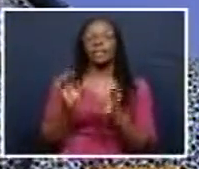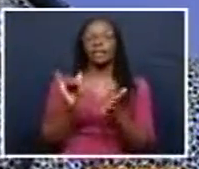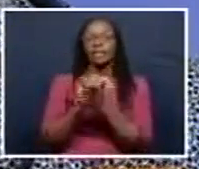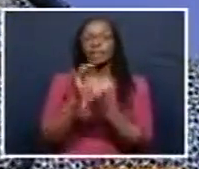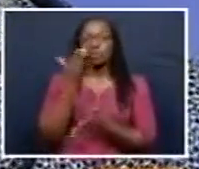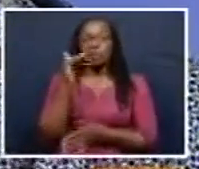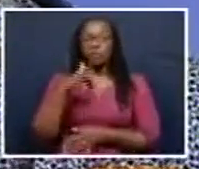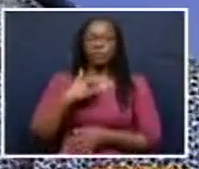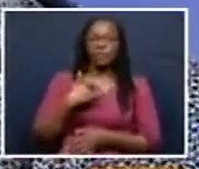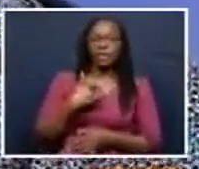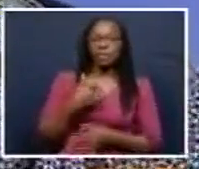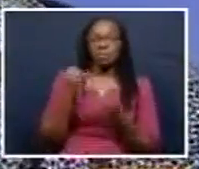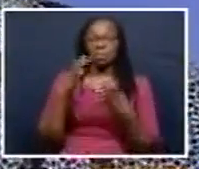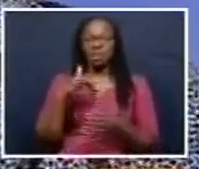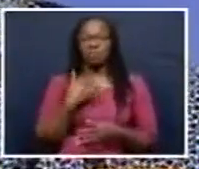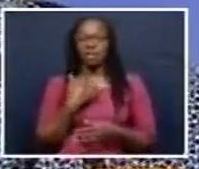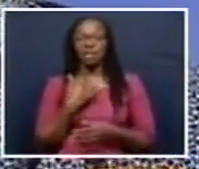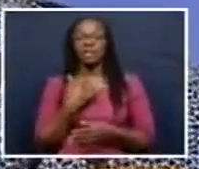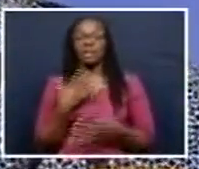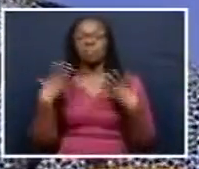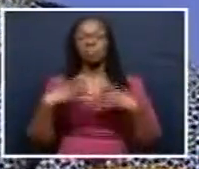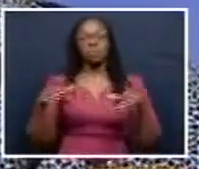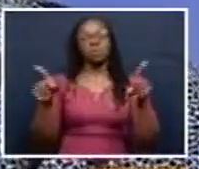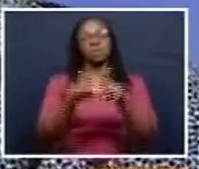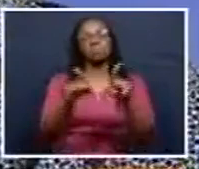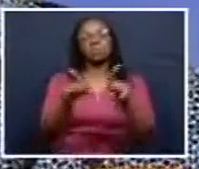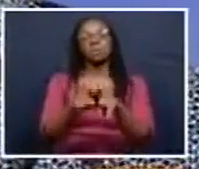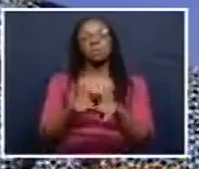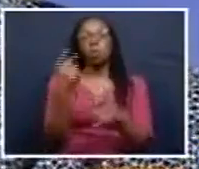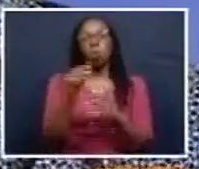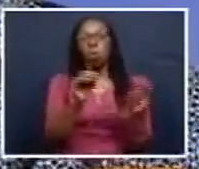Kiswahili wanasema nyani ni wale wale, msituni tu ndio